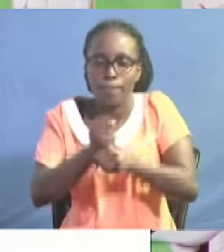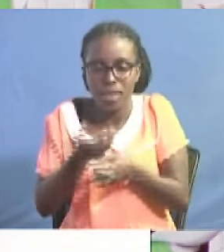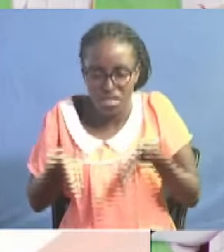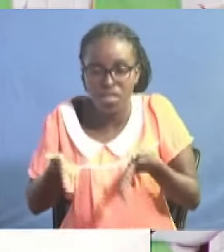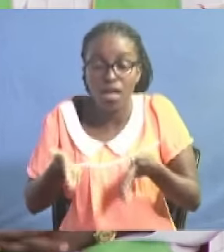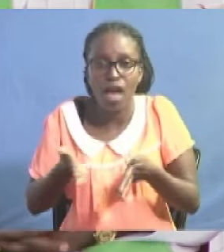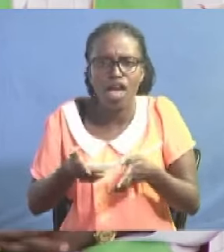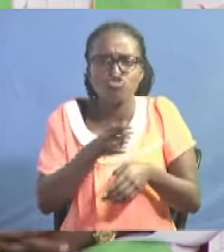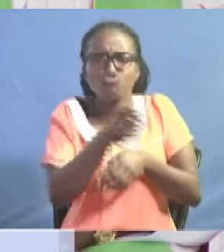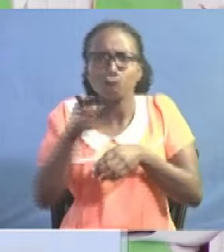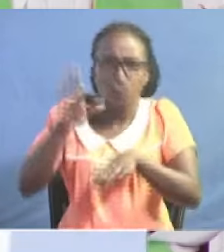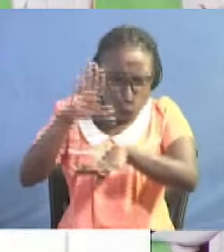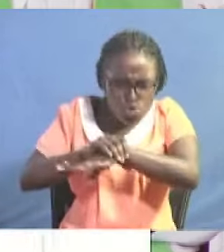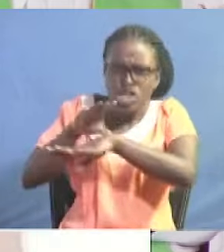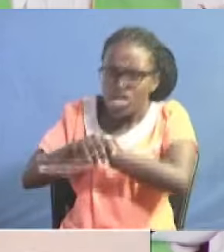umepata nafasi mwafaka